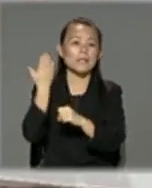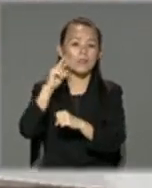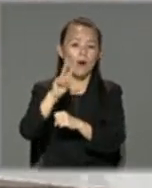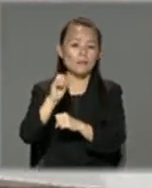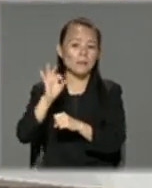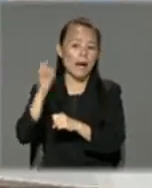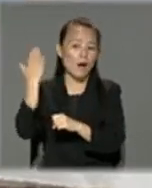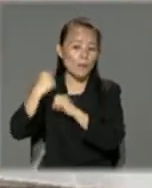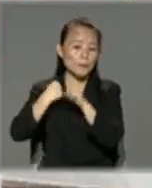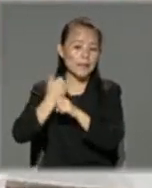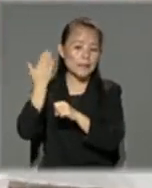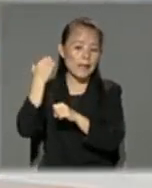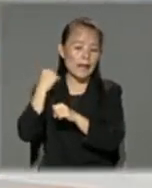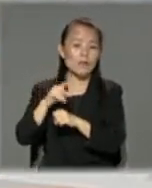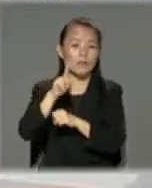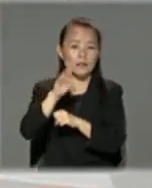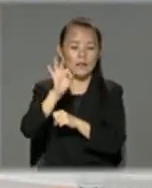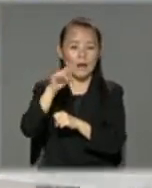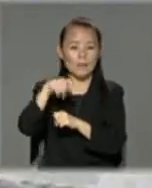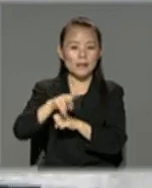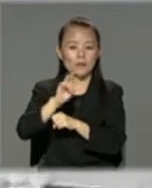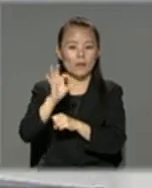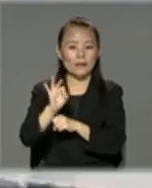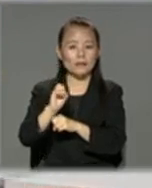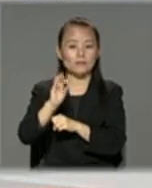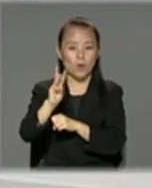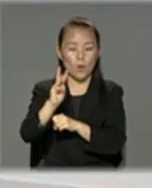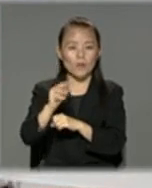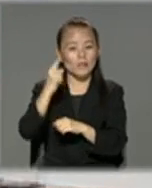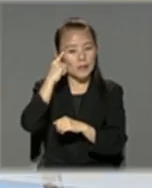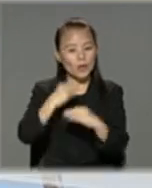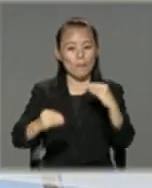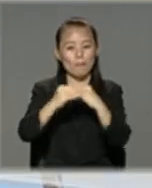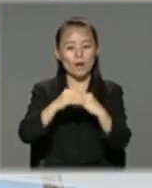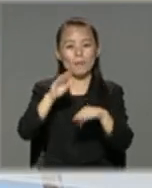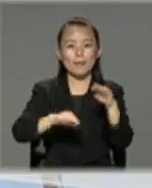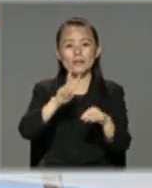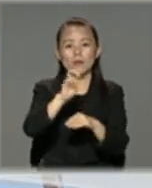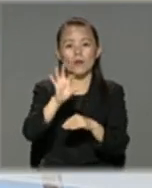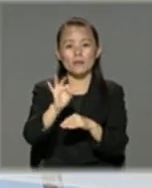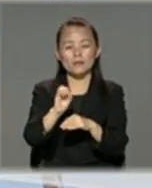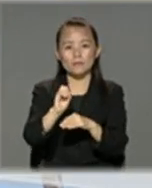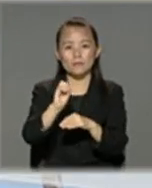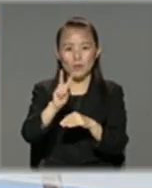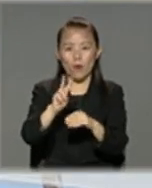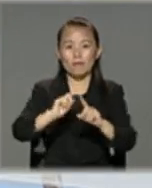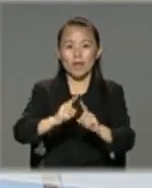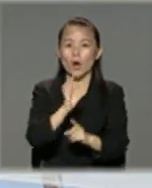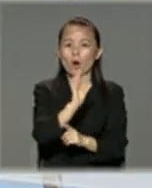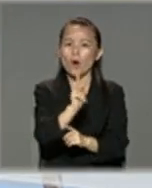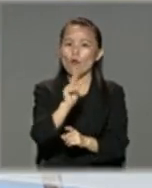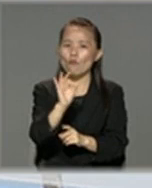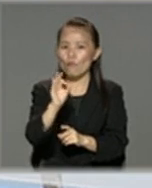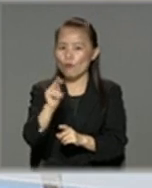ที่มีการใช้ไฟฟ้าสูงสุดกว่า 9296เวตประมาณ 292เวัแต่กฟนมั่นใจว่าจะ